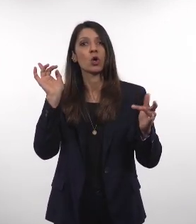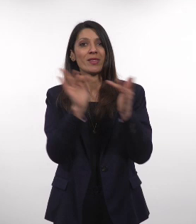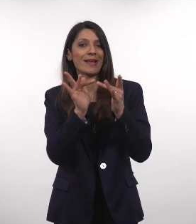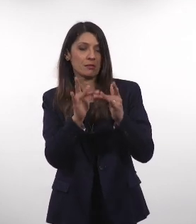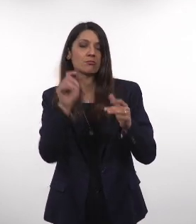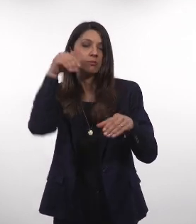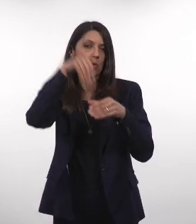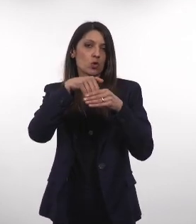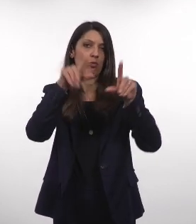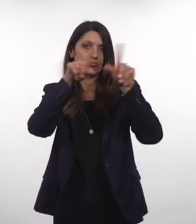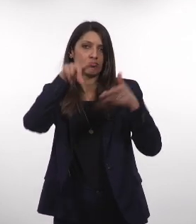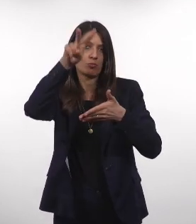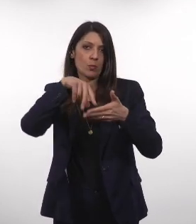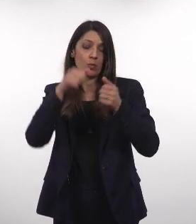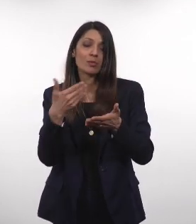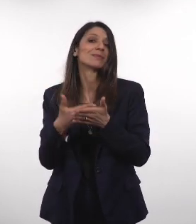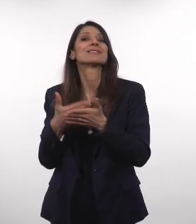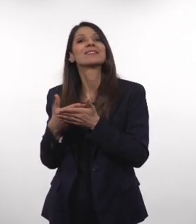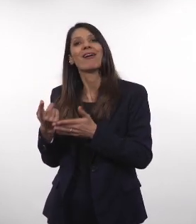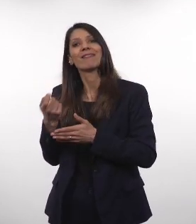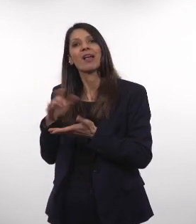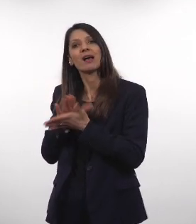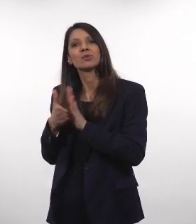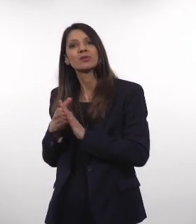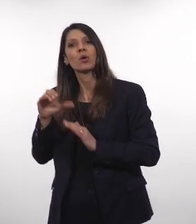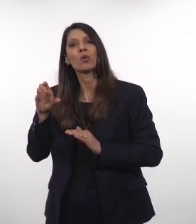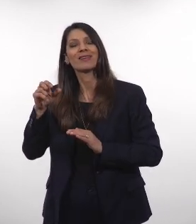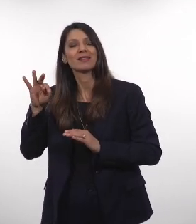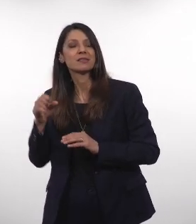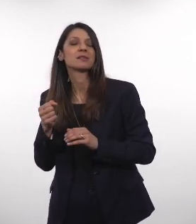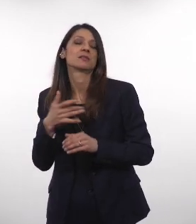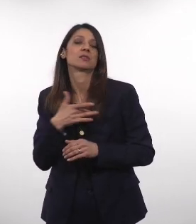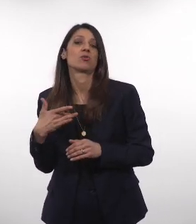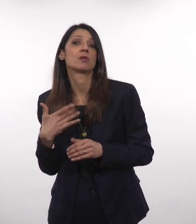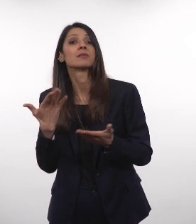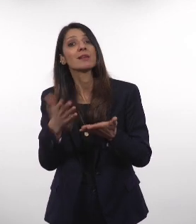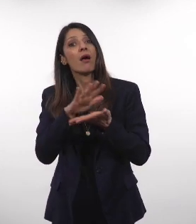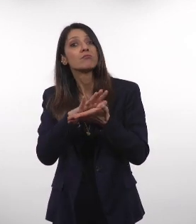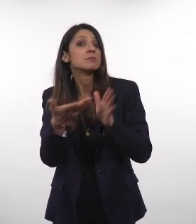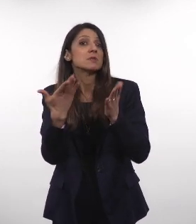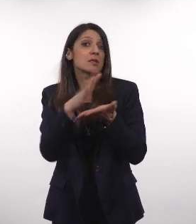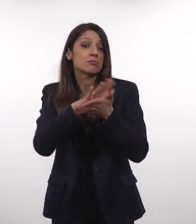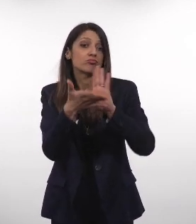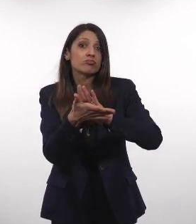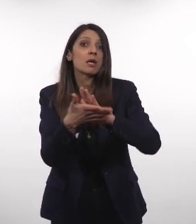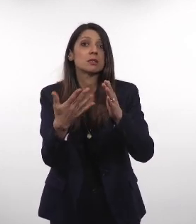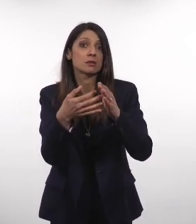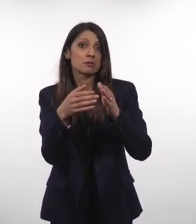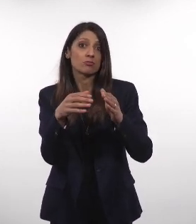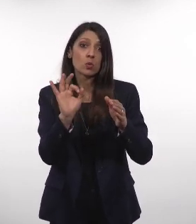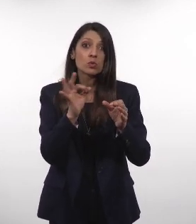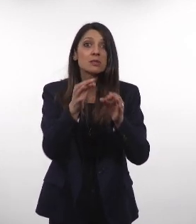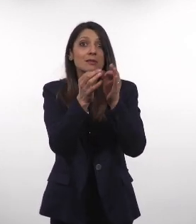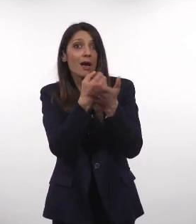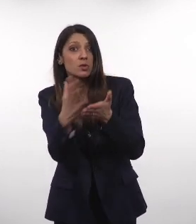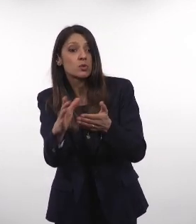proposées par Coactis Santé. Donc, c'est une solution gratuite, pratico-pratique, qui propose des fiches conseils, de la formation ou un